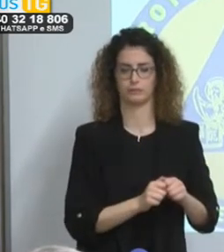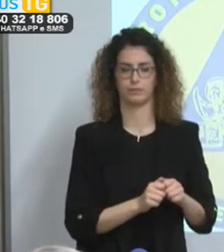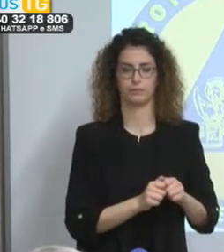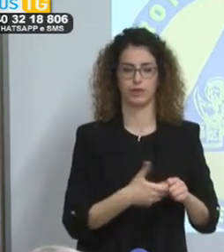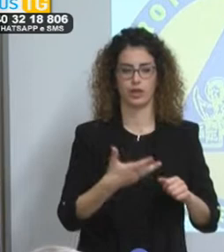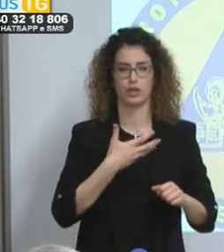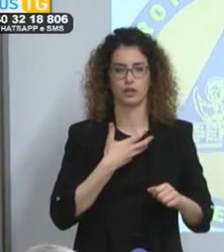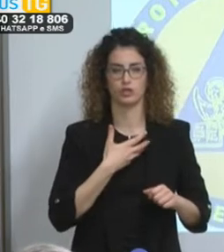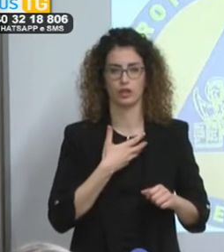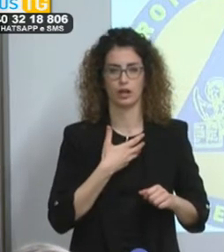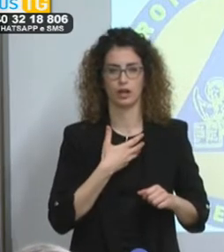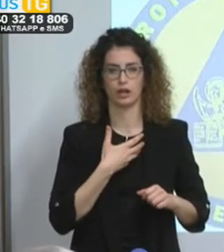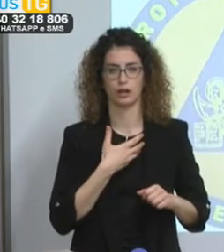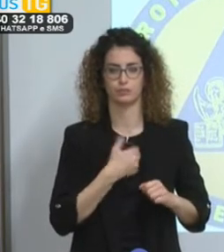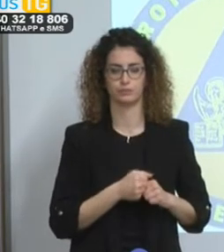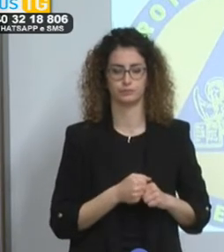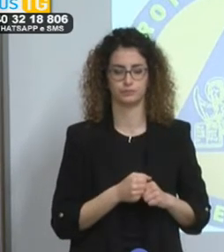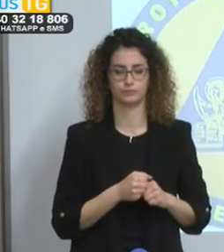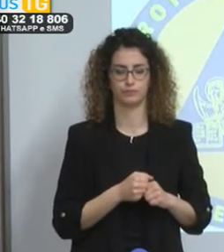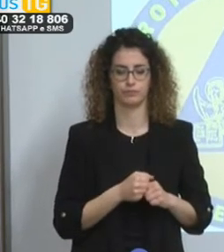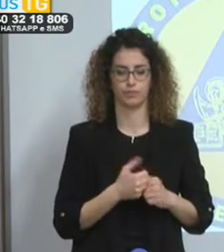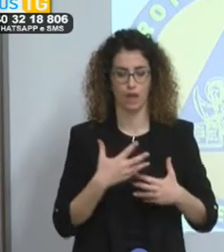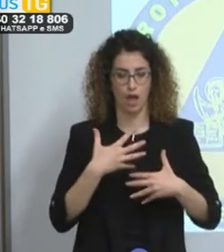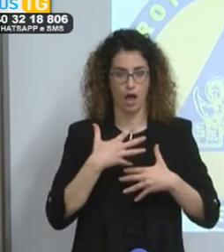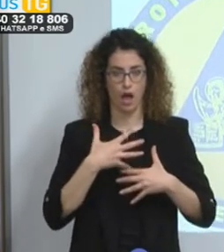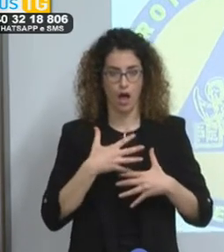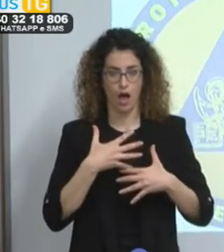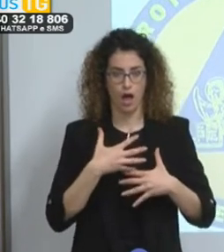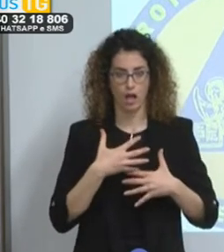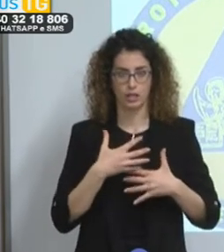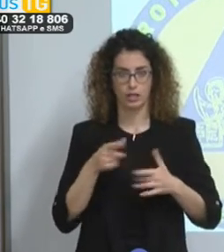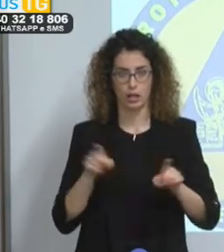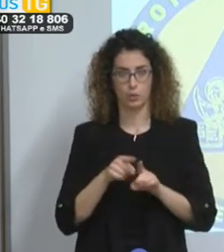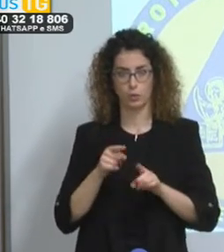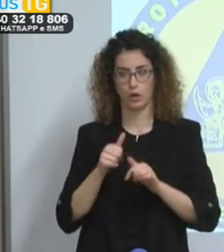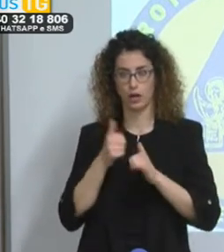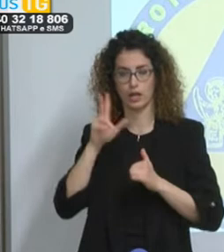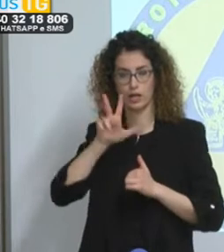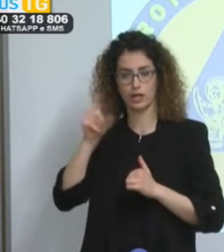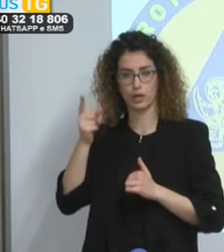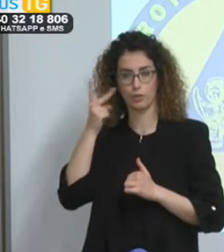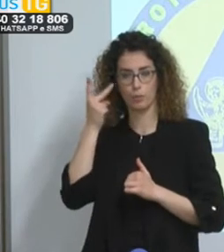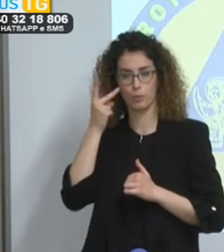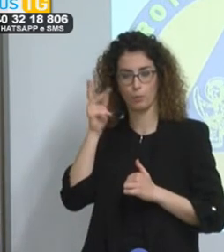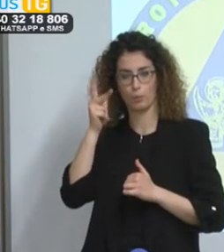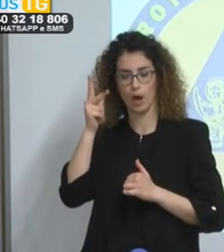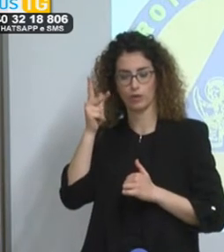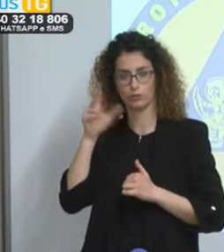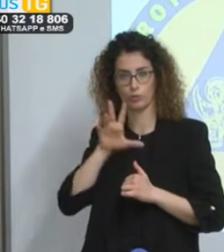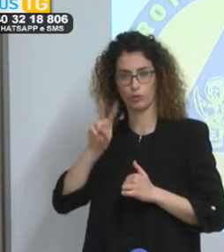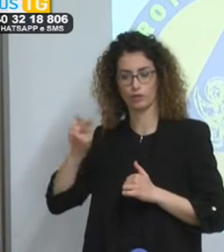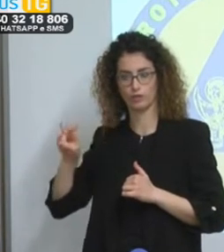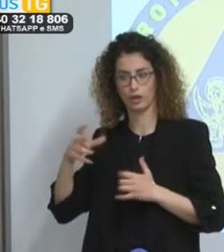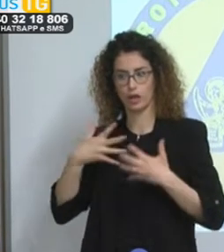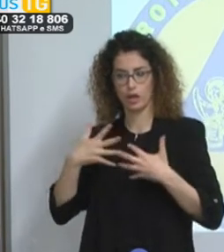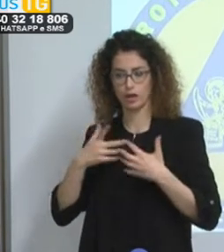e non abbiamo l'ansia di quello che accadeva al 31 marzo del 2020.